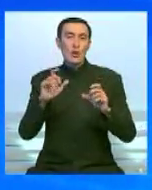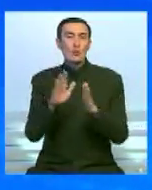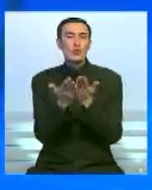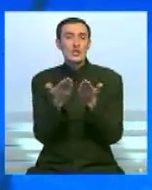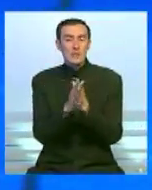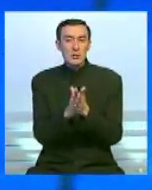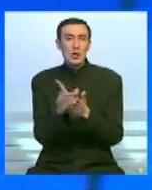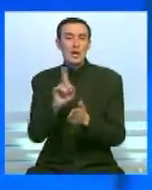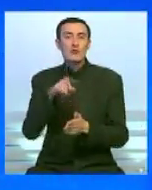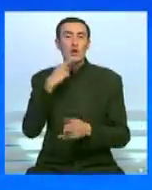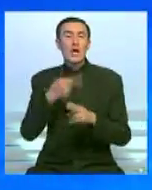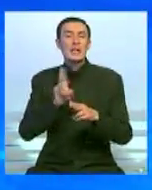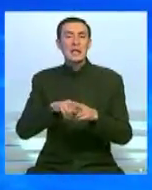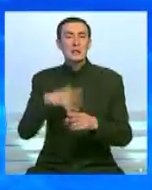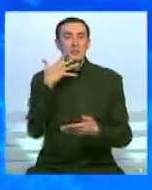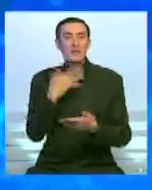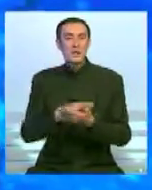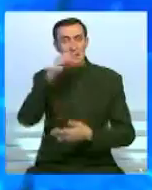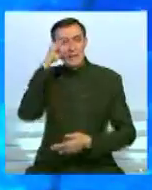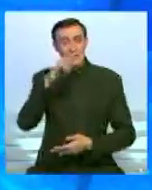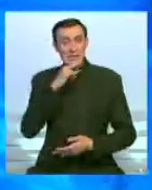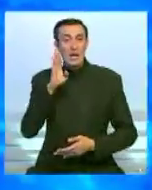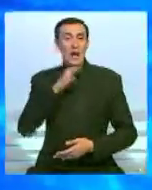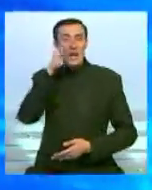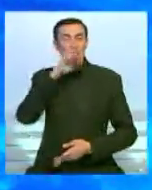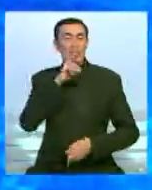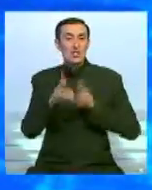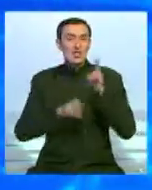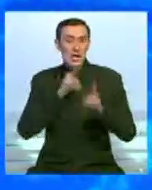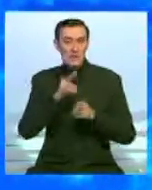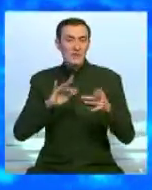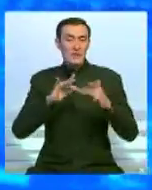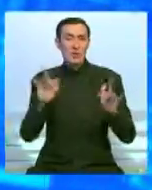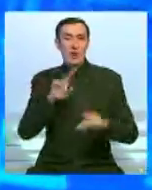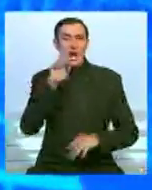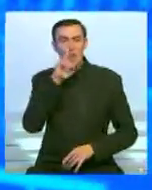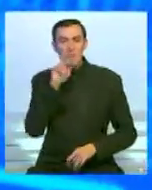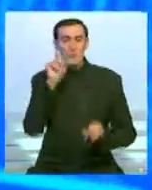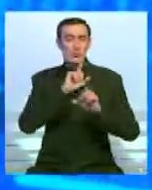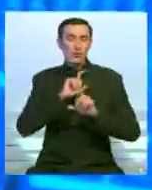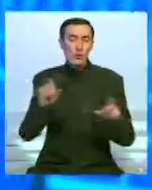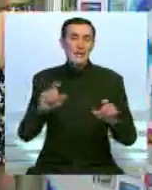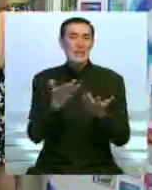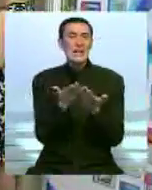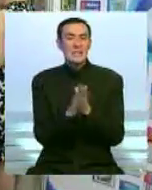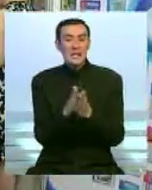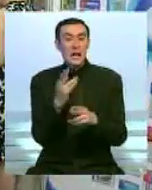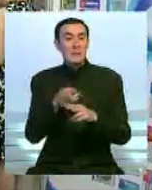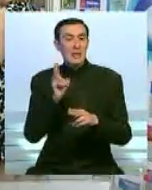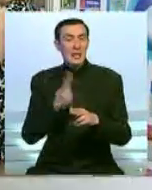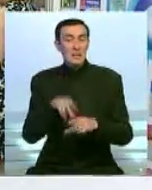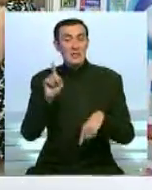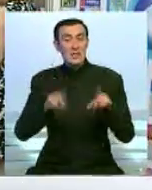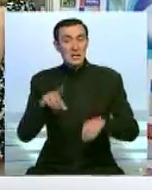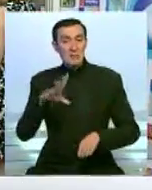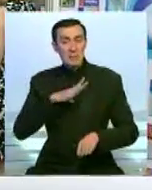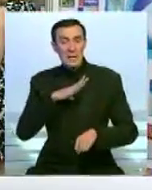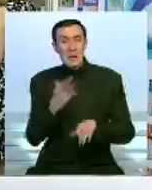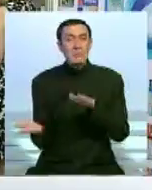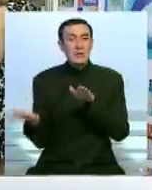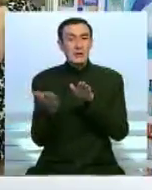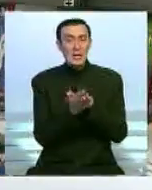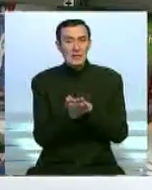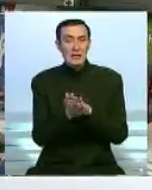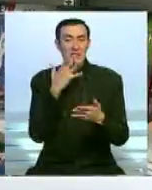выдавая их за казахстанские. Напомню, родители пожаловались в социальных сетях на ошибки в школьных книгах. При этом некоторые из них